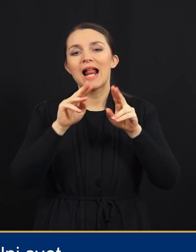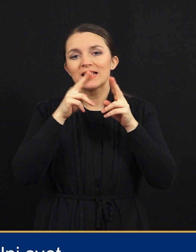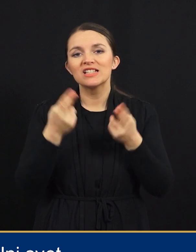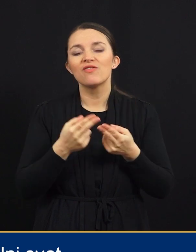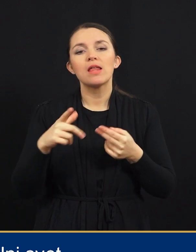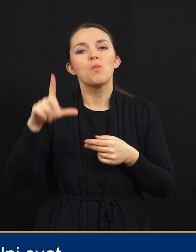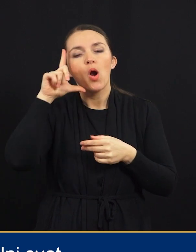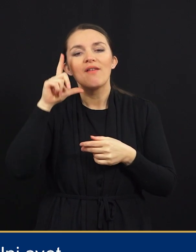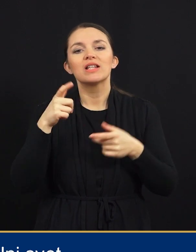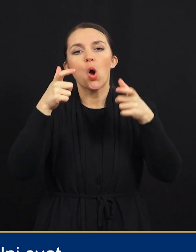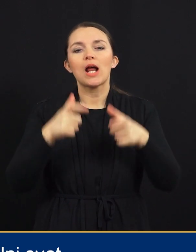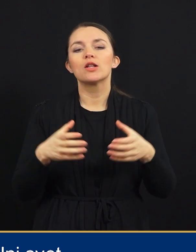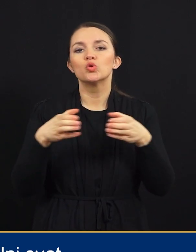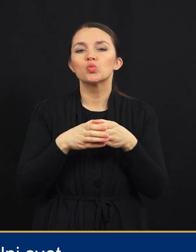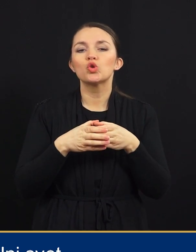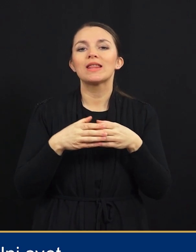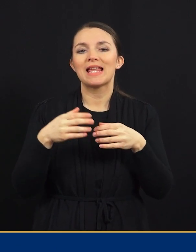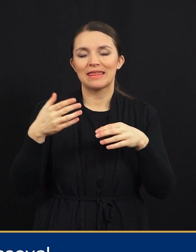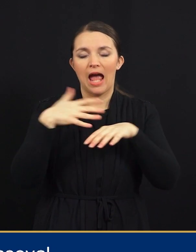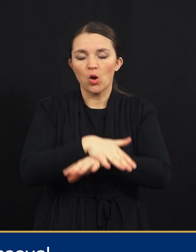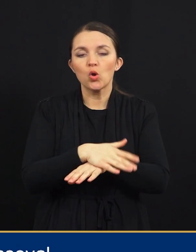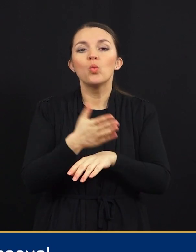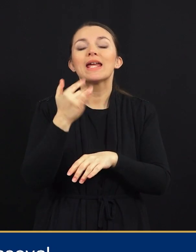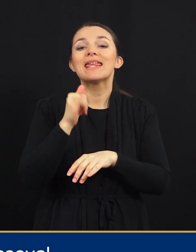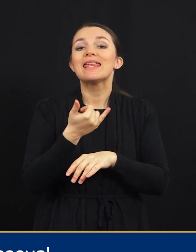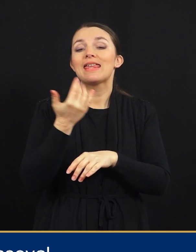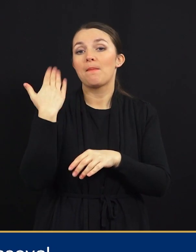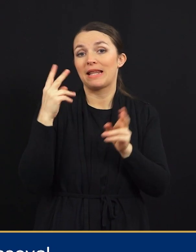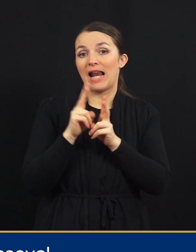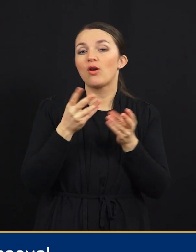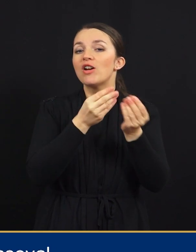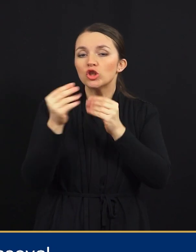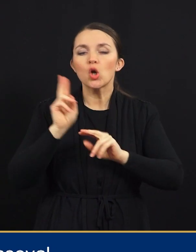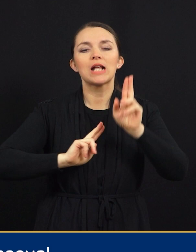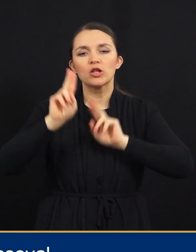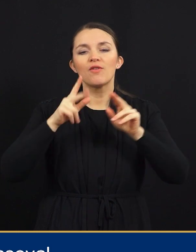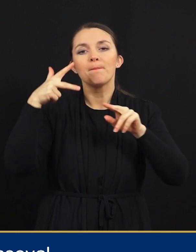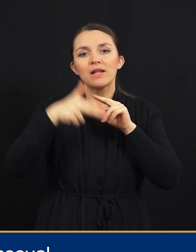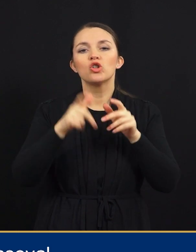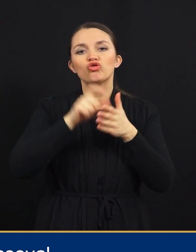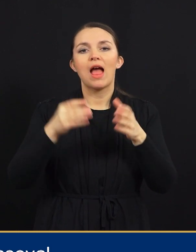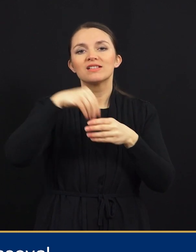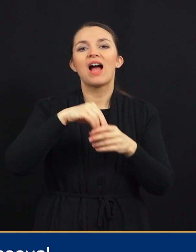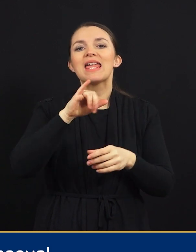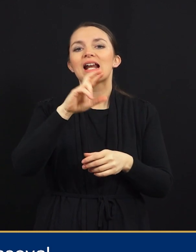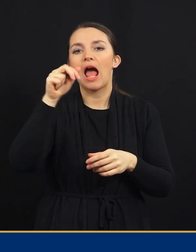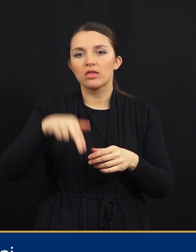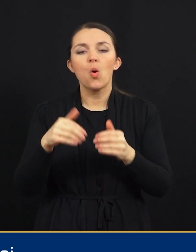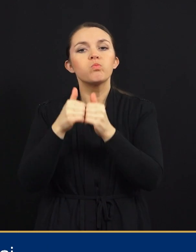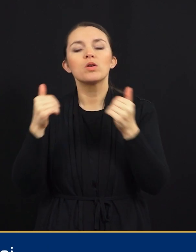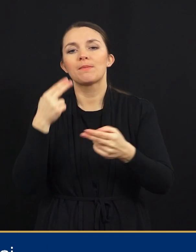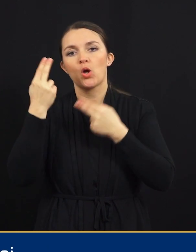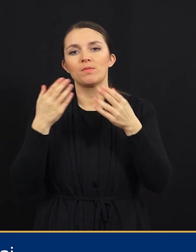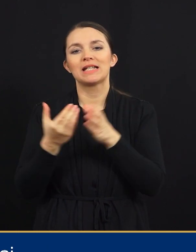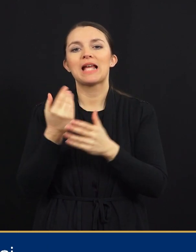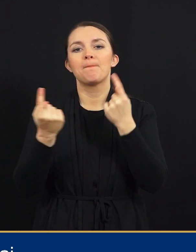svet, poglavitni organ Združenih narodov, ki je pred kratkim večinsko izglasoval prenehanje članstva Irana v posebni